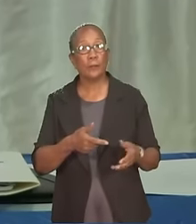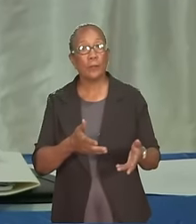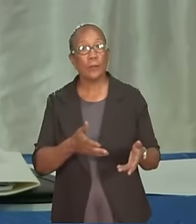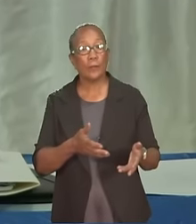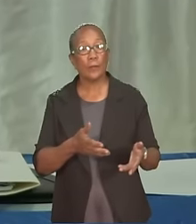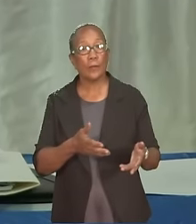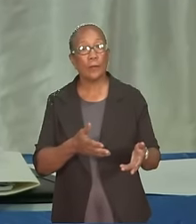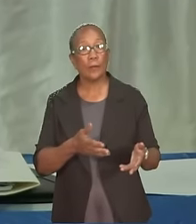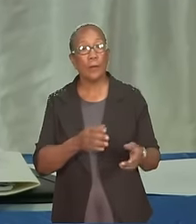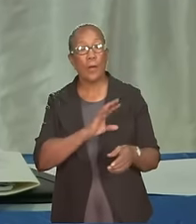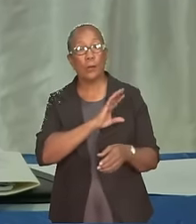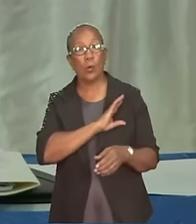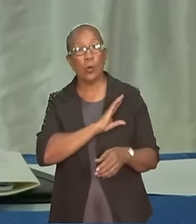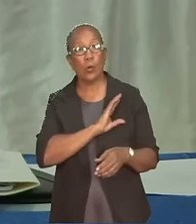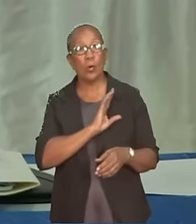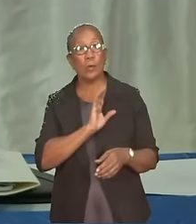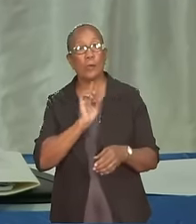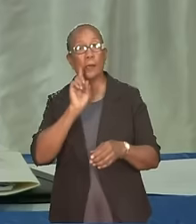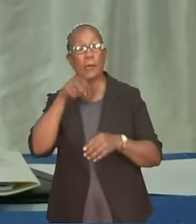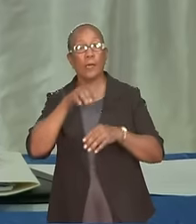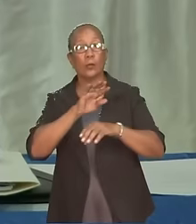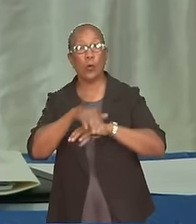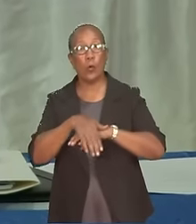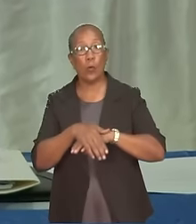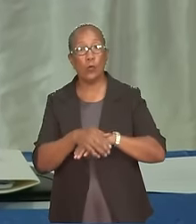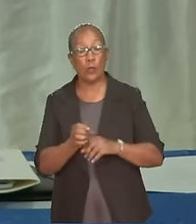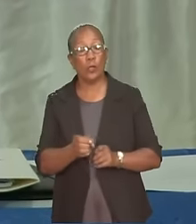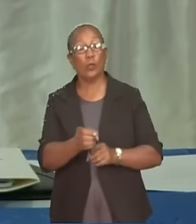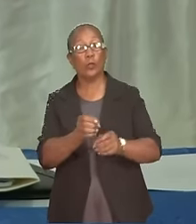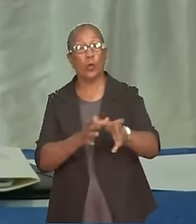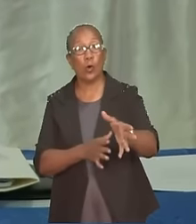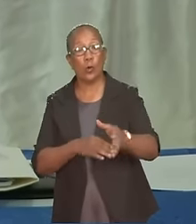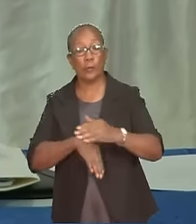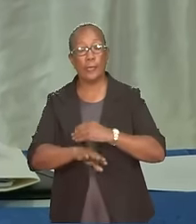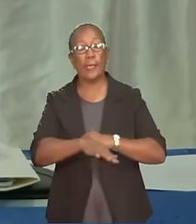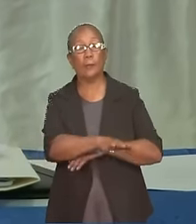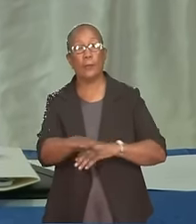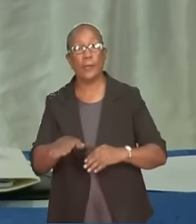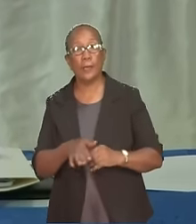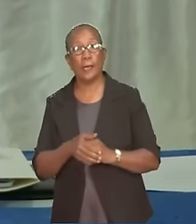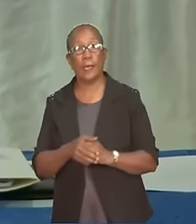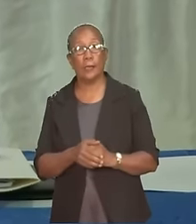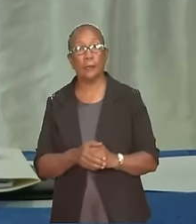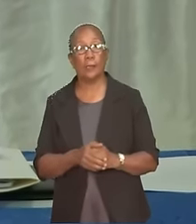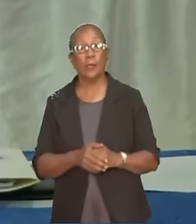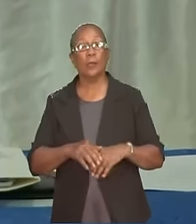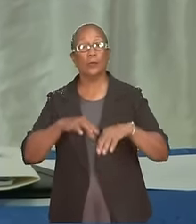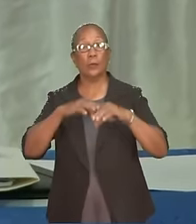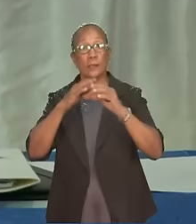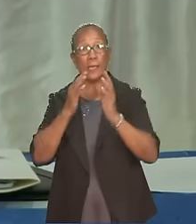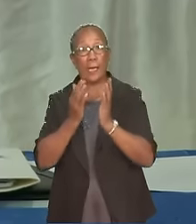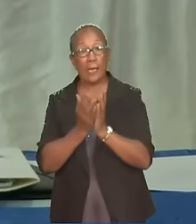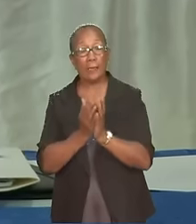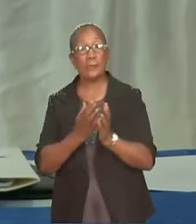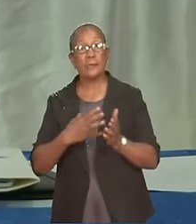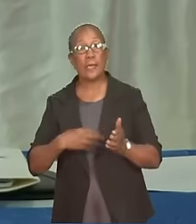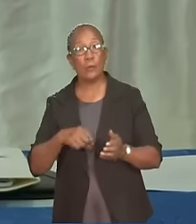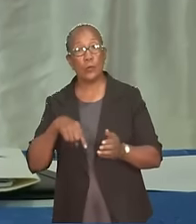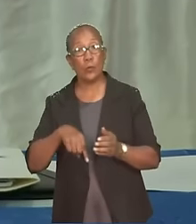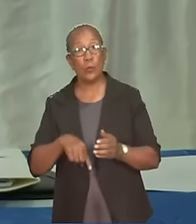met de goudwinning in het binnenland. Dus nogmaals, die dingen hebben prioriteit.